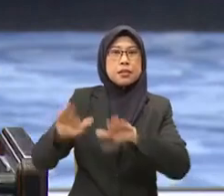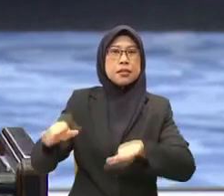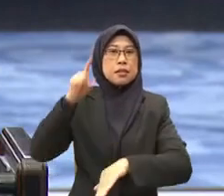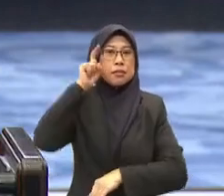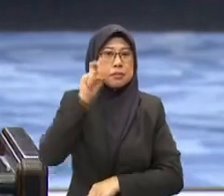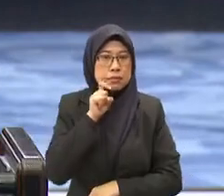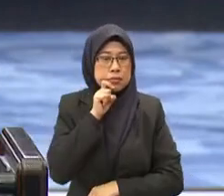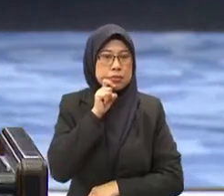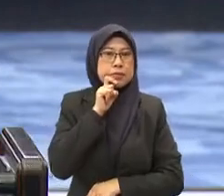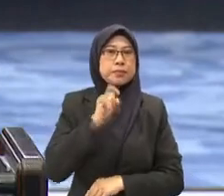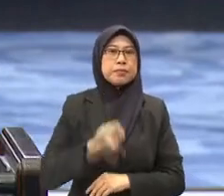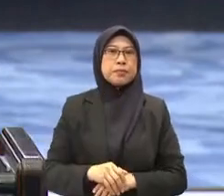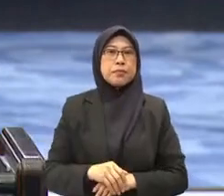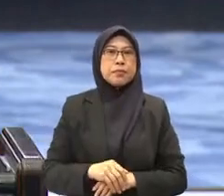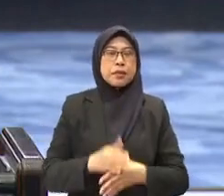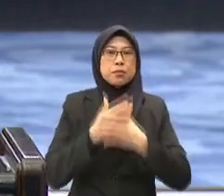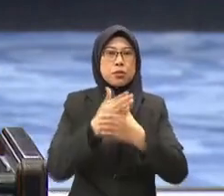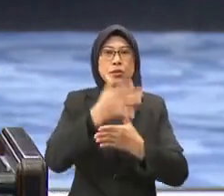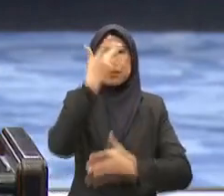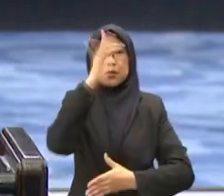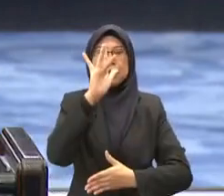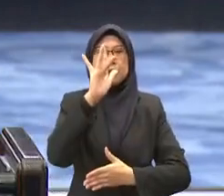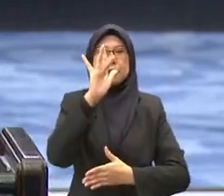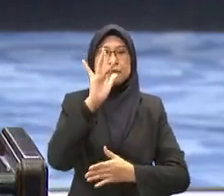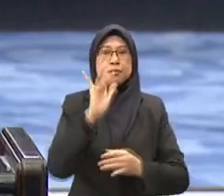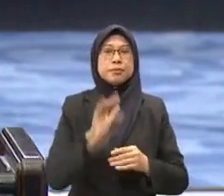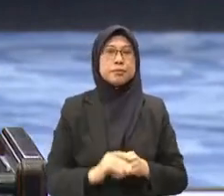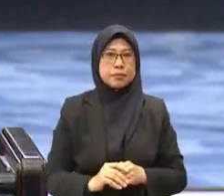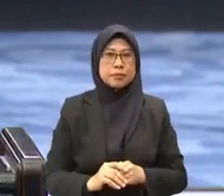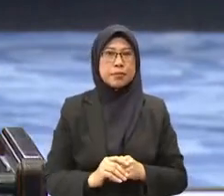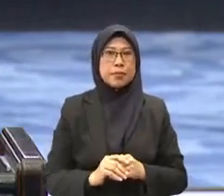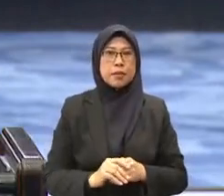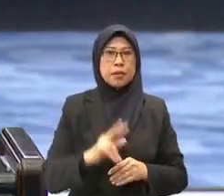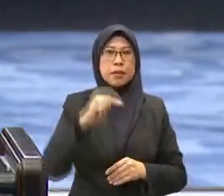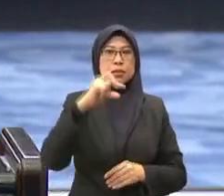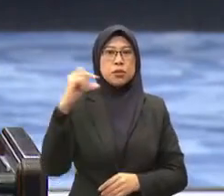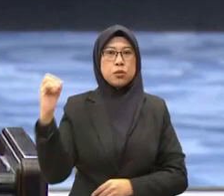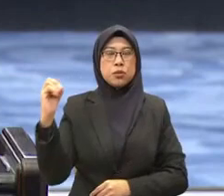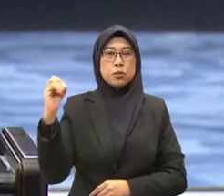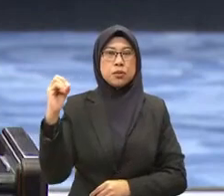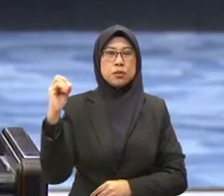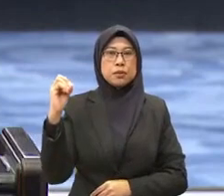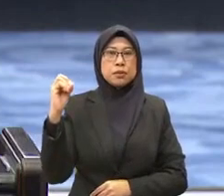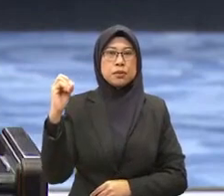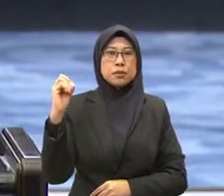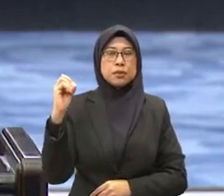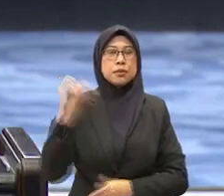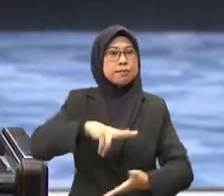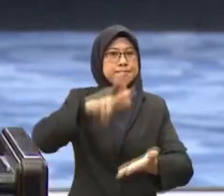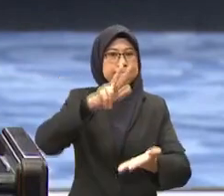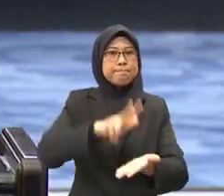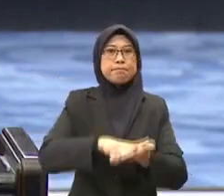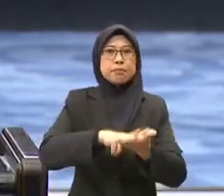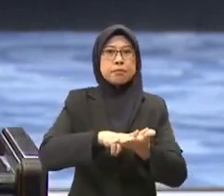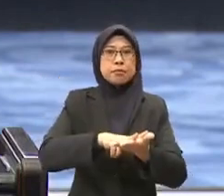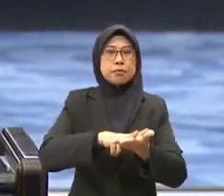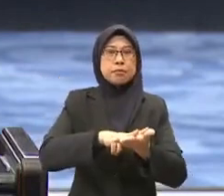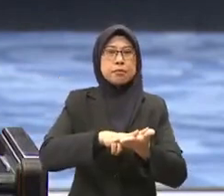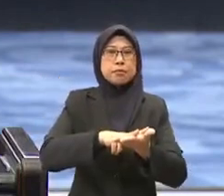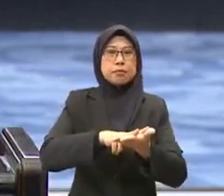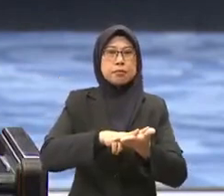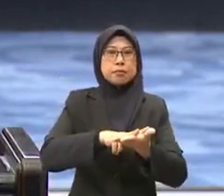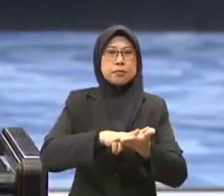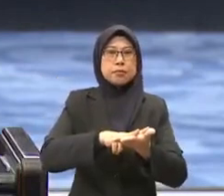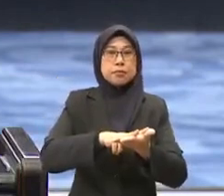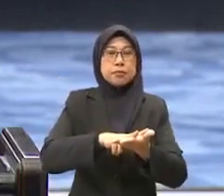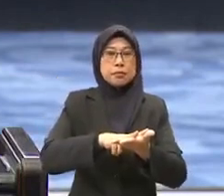seksual kemudian pengkongsian pintar smart Partnership dengan ngongo yang bertauliah yang berintipati kepada